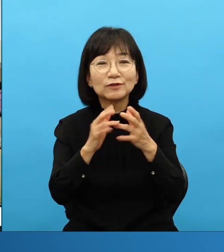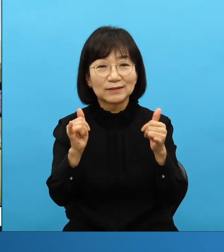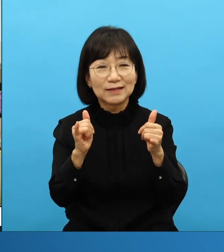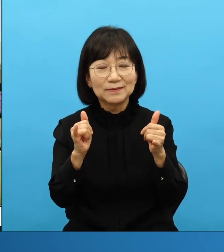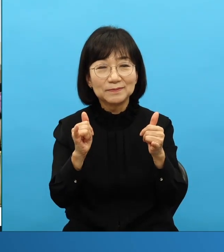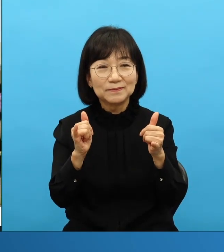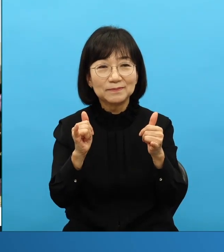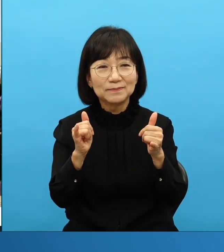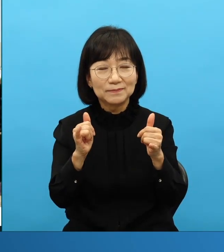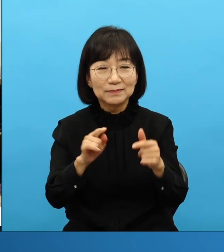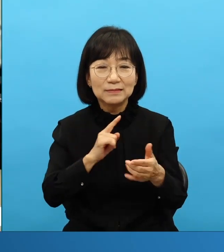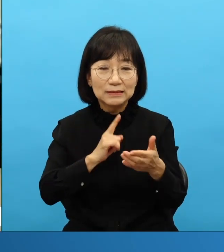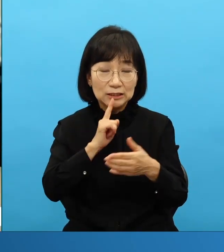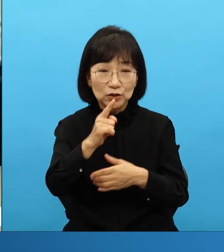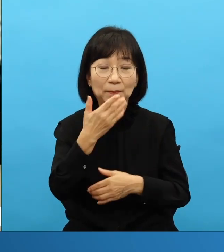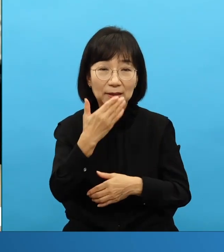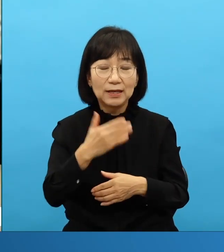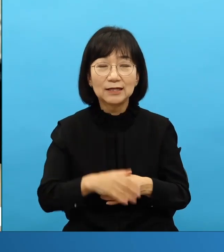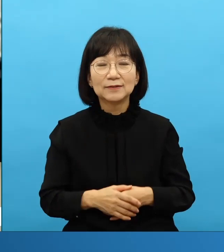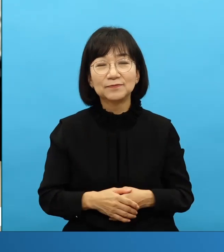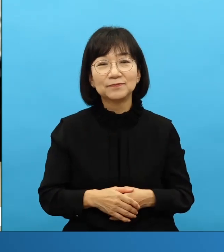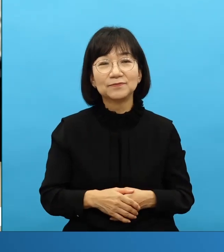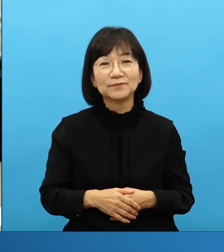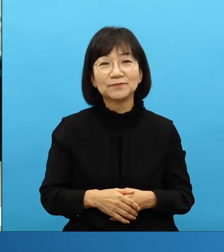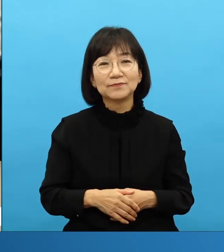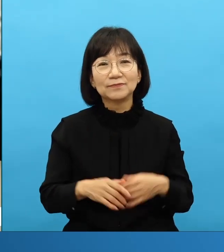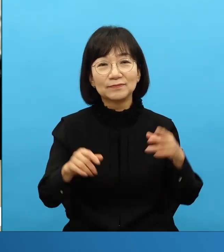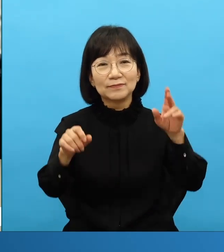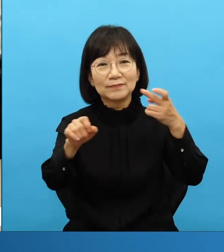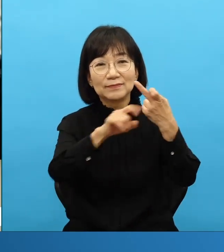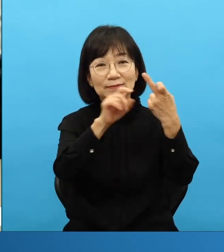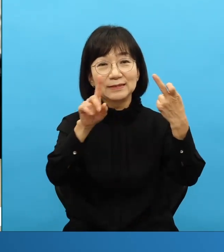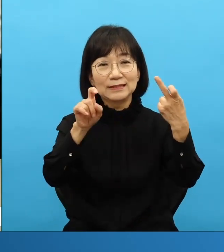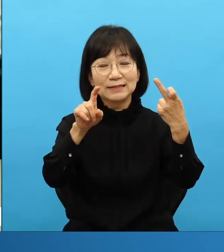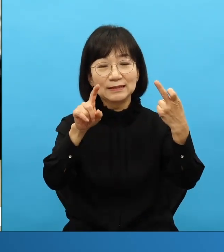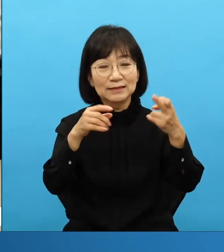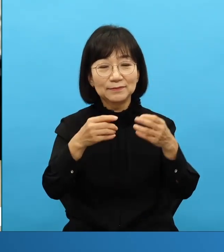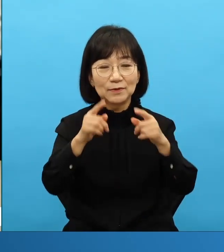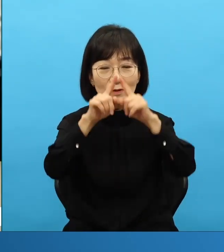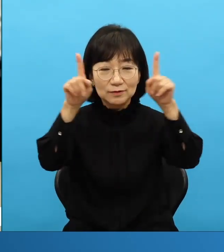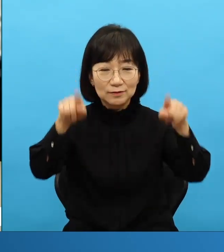합니다. 오는 11일부터 원서 접수가 시작됩니다.